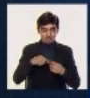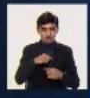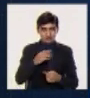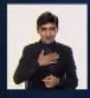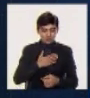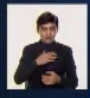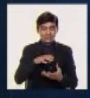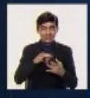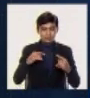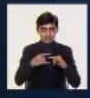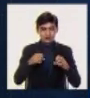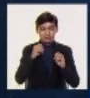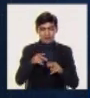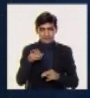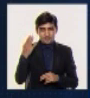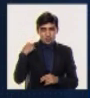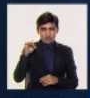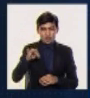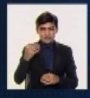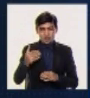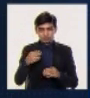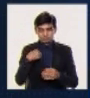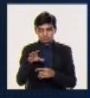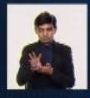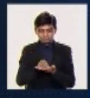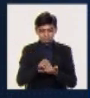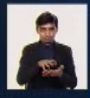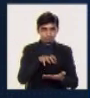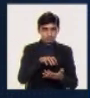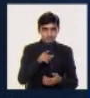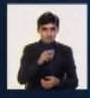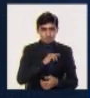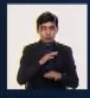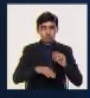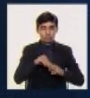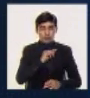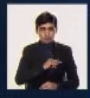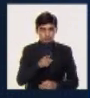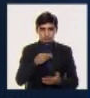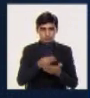туркестанские, сделанные по аналогии исторической, они очень дорогие, потому что это ручная работа.